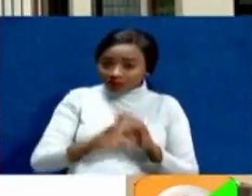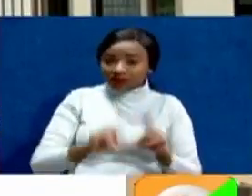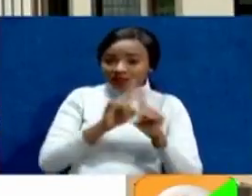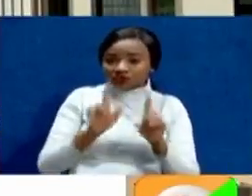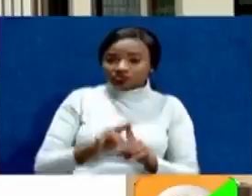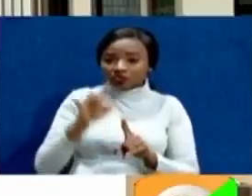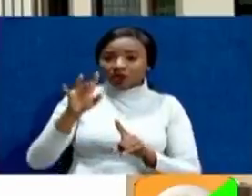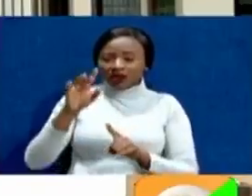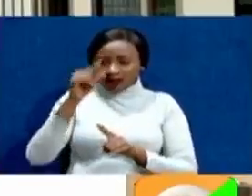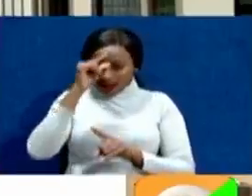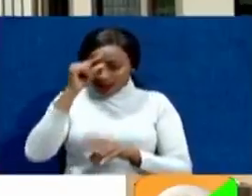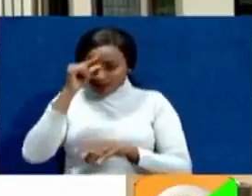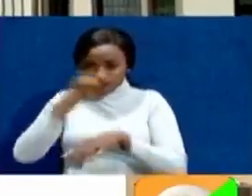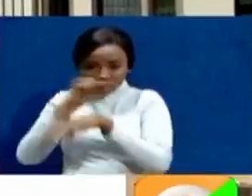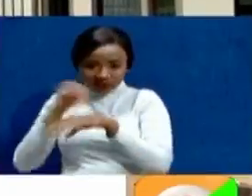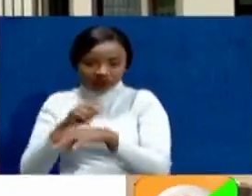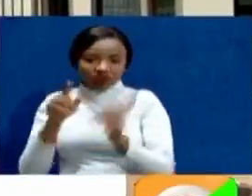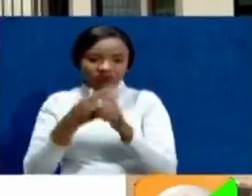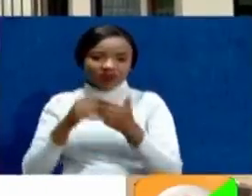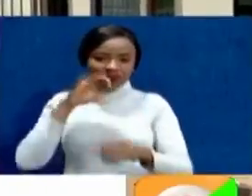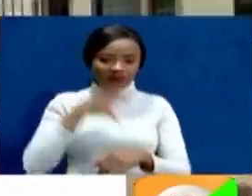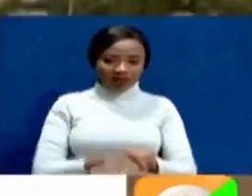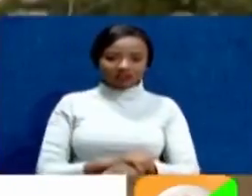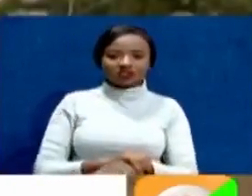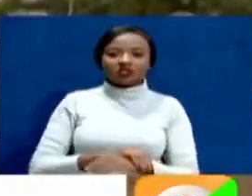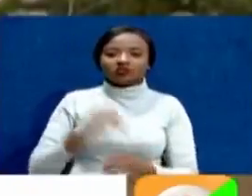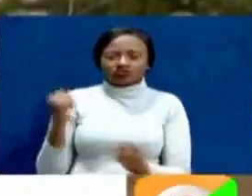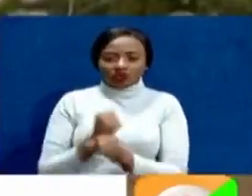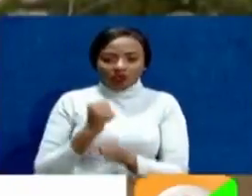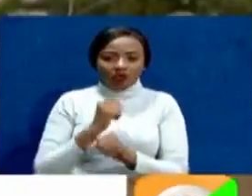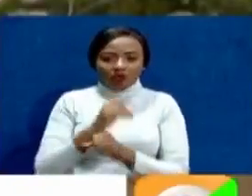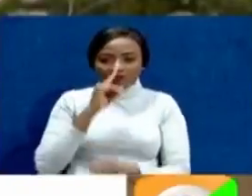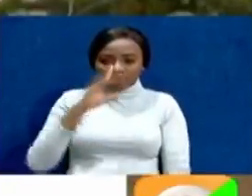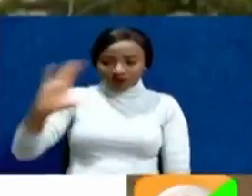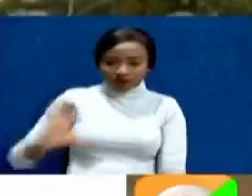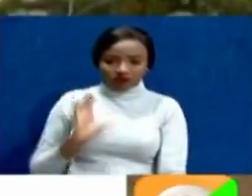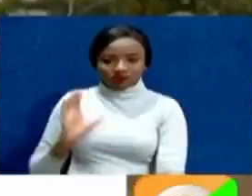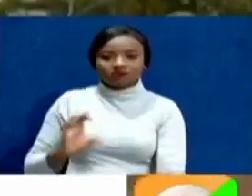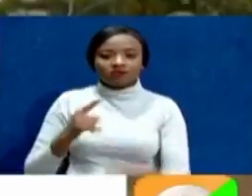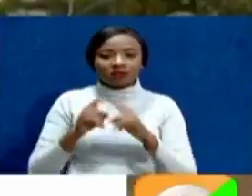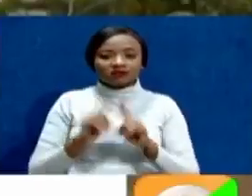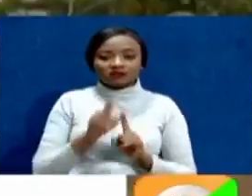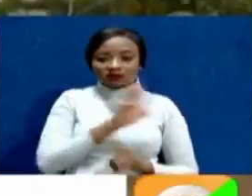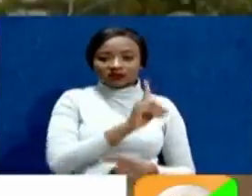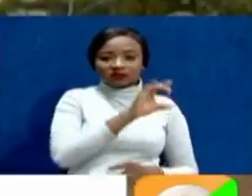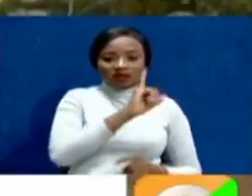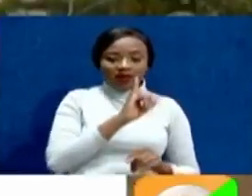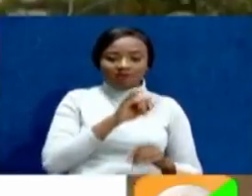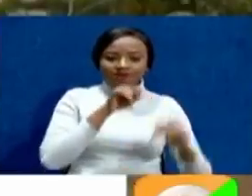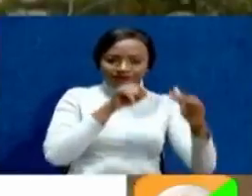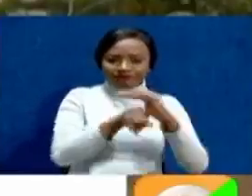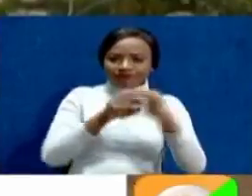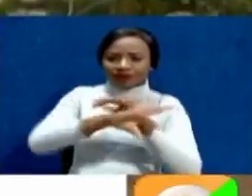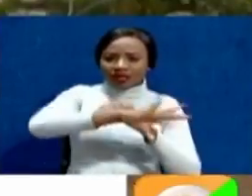kufaidi mamilioni ya pesa kwenye kandarasi zilizotekelezwa visivyo. Maafisa wa upelelezi walizuru kaunti 5 anazodaiwa kupata